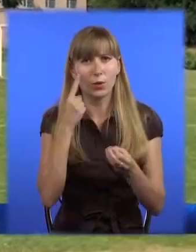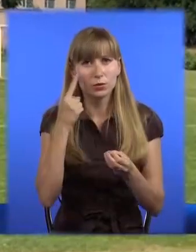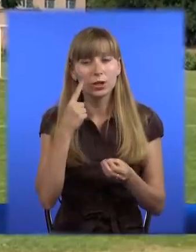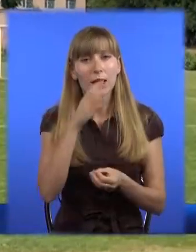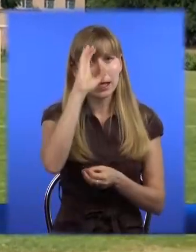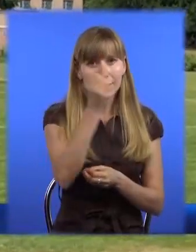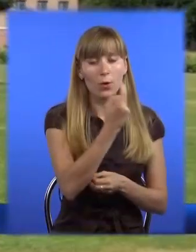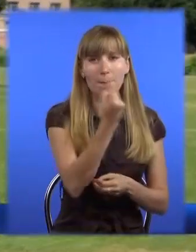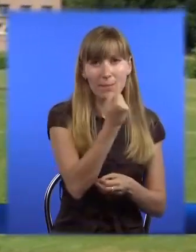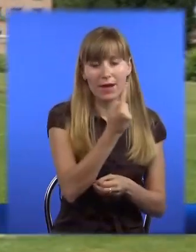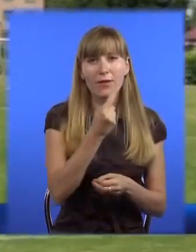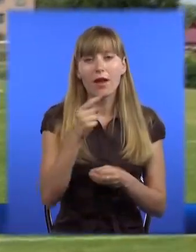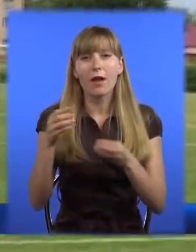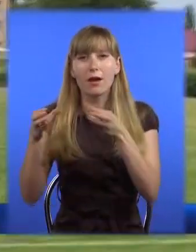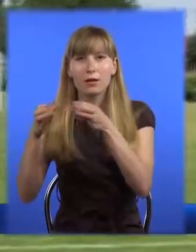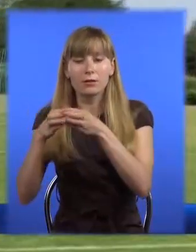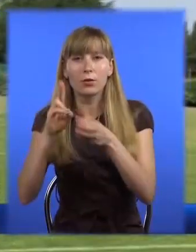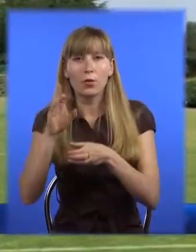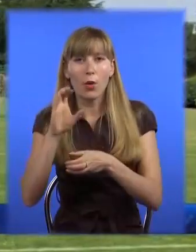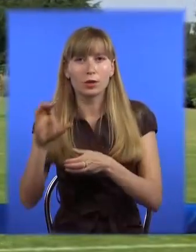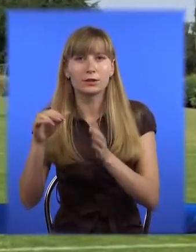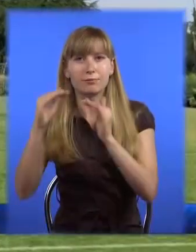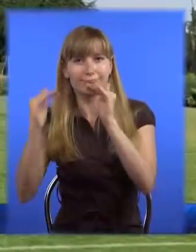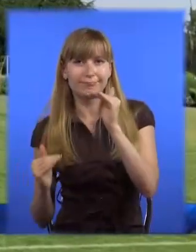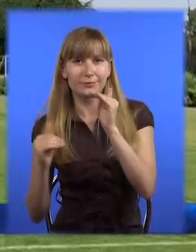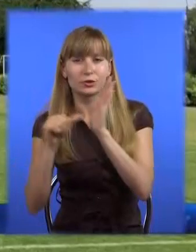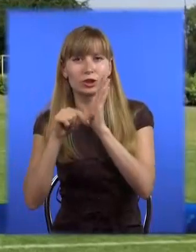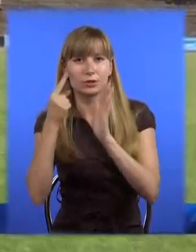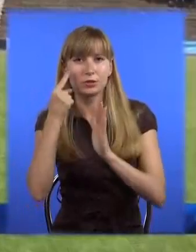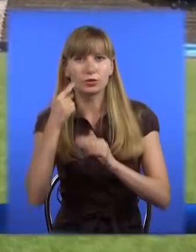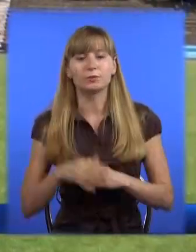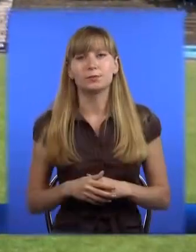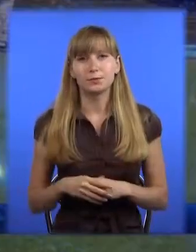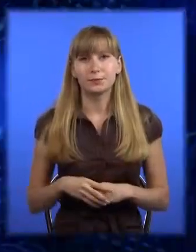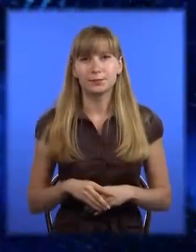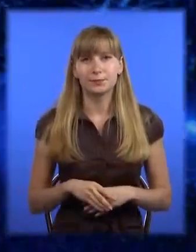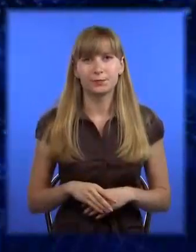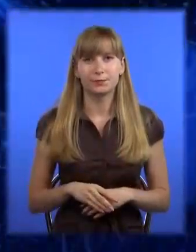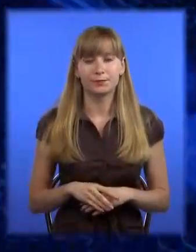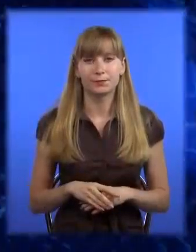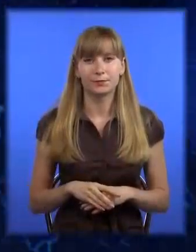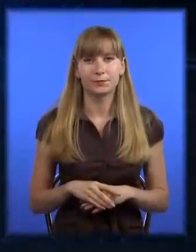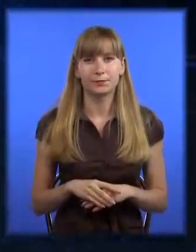позиціях. Кривий Ріг – перший, а колектив із Софіївки відстає на 6 очок.